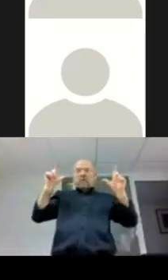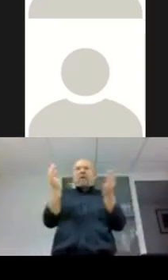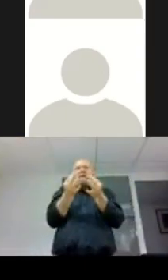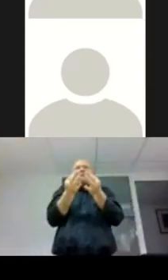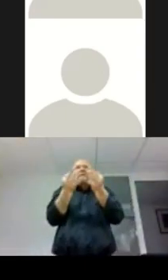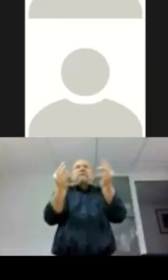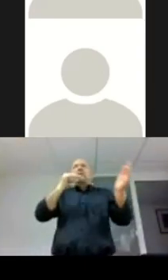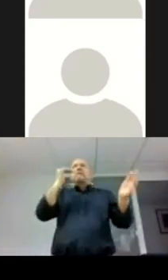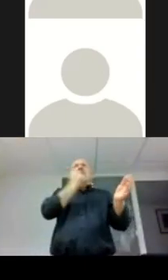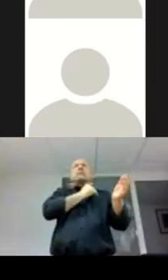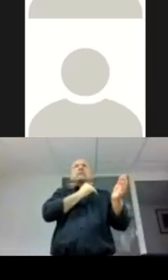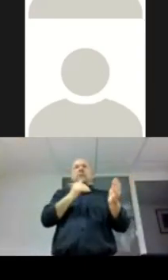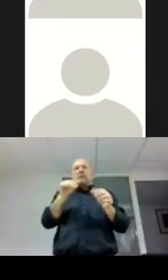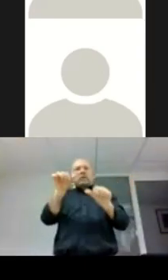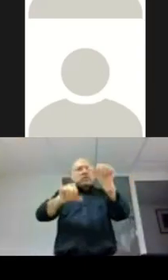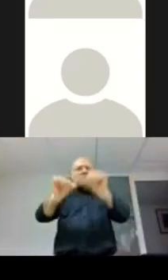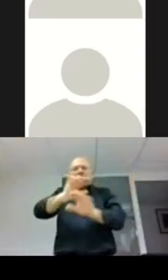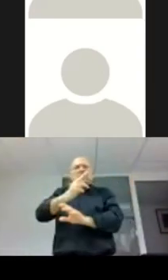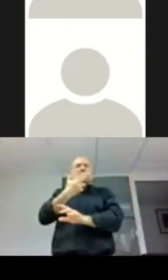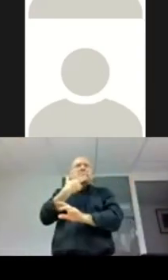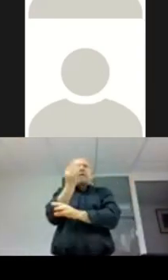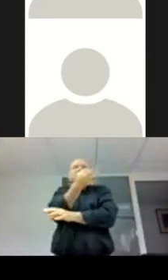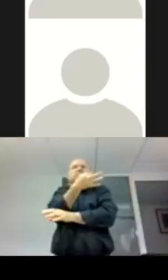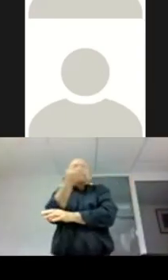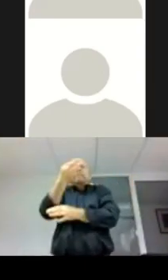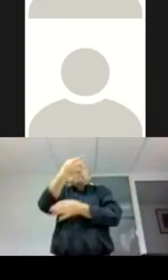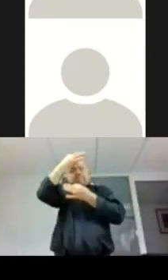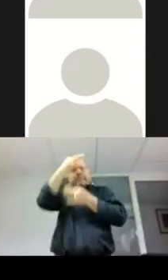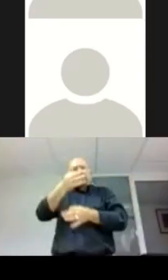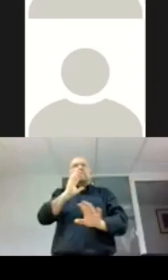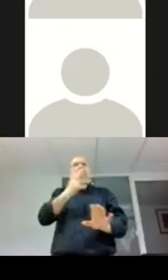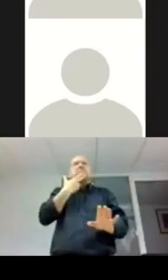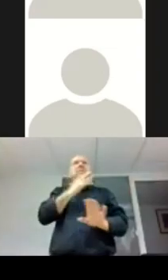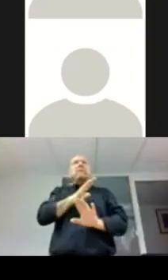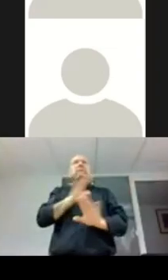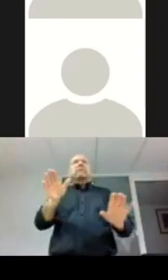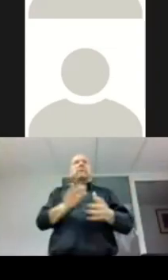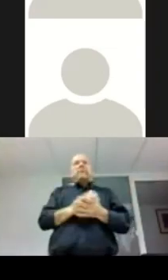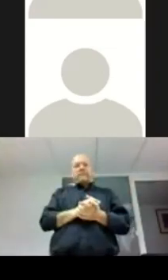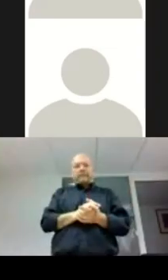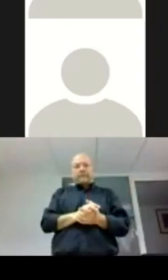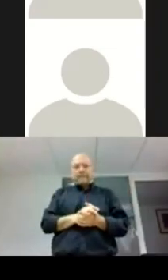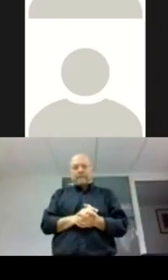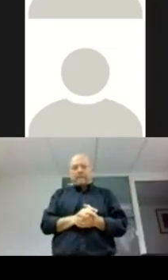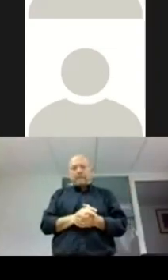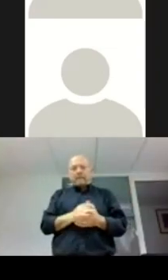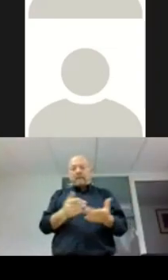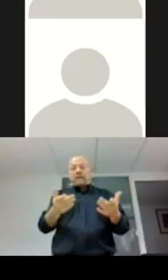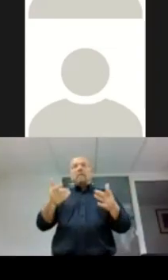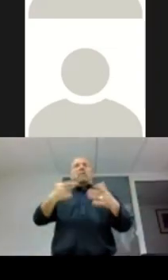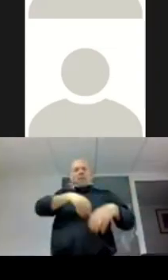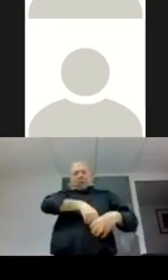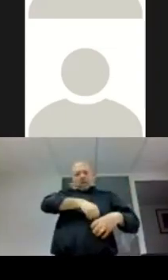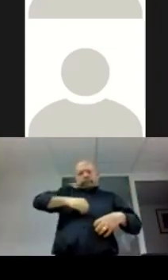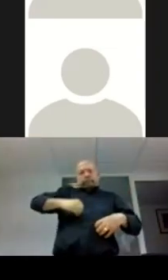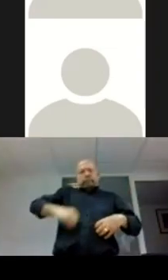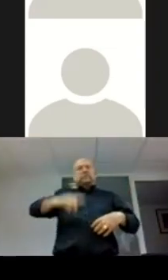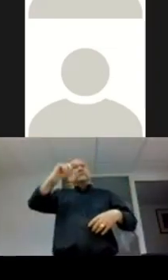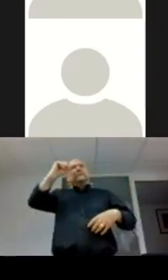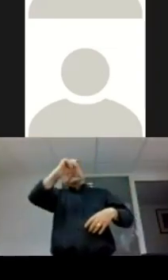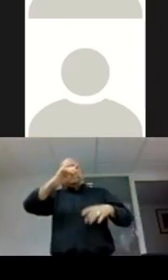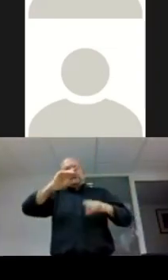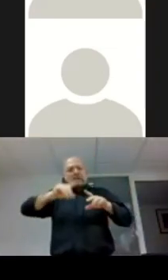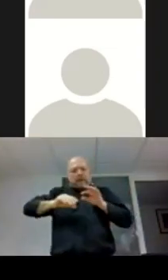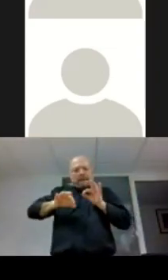que c'est une vision en 3D et surtout une finesse de mouvement que permet le robot qui permet une dissection qui est beaucoup